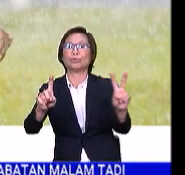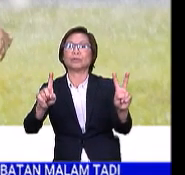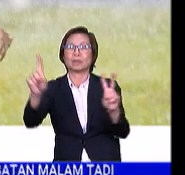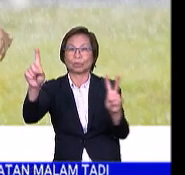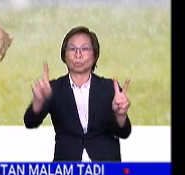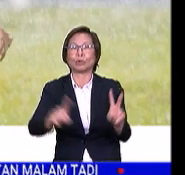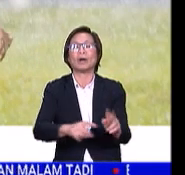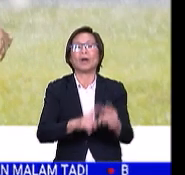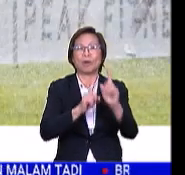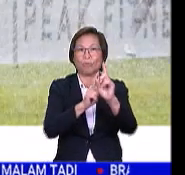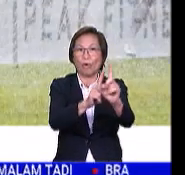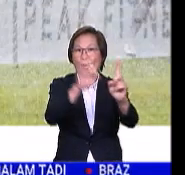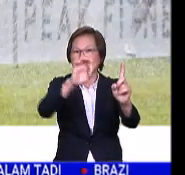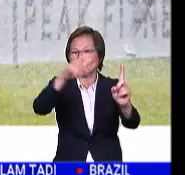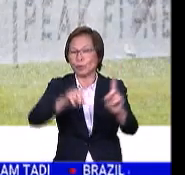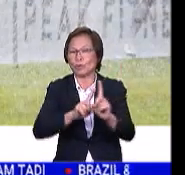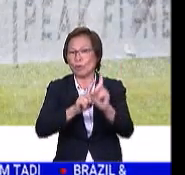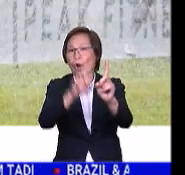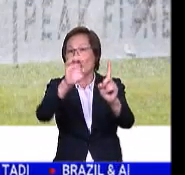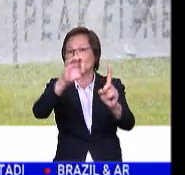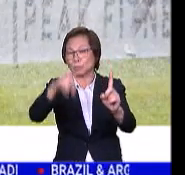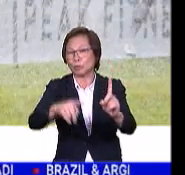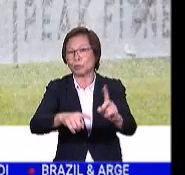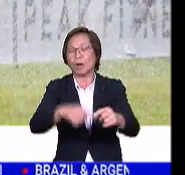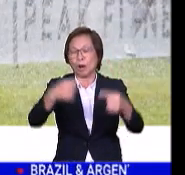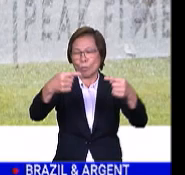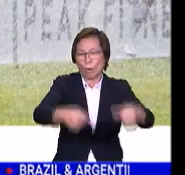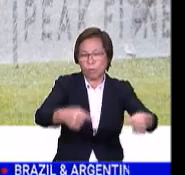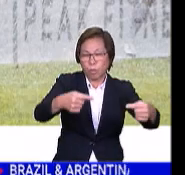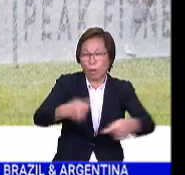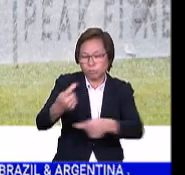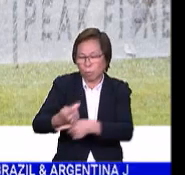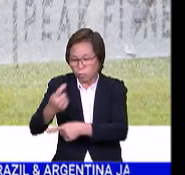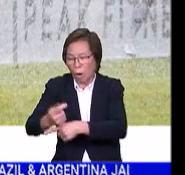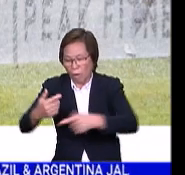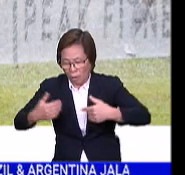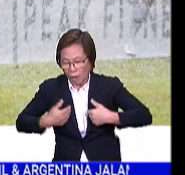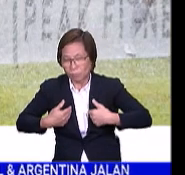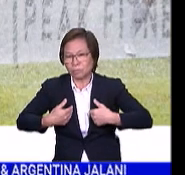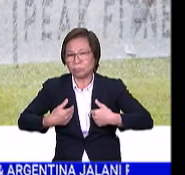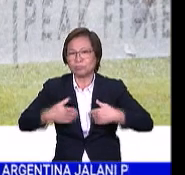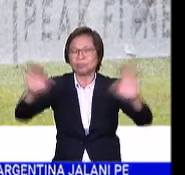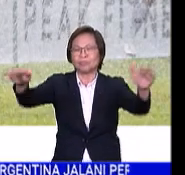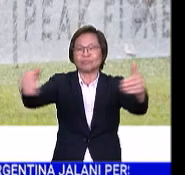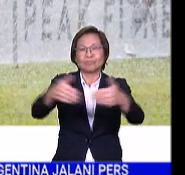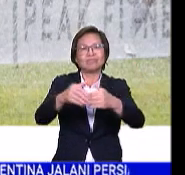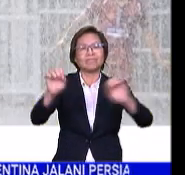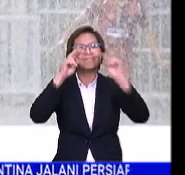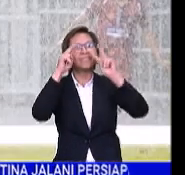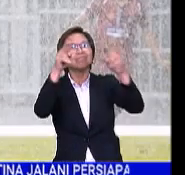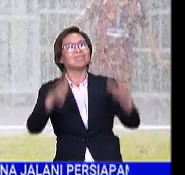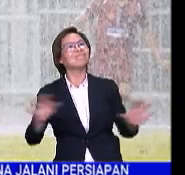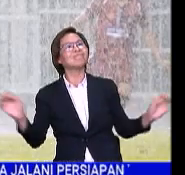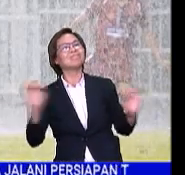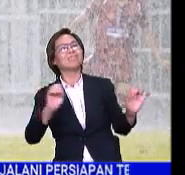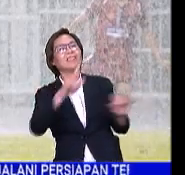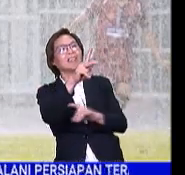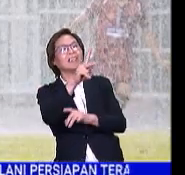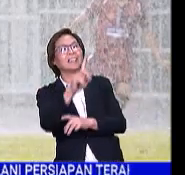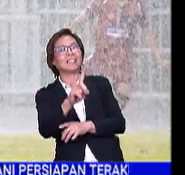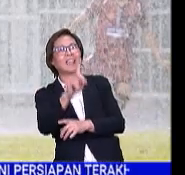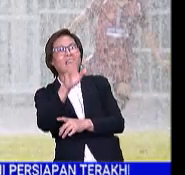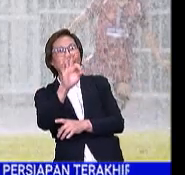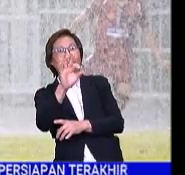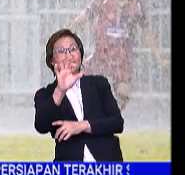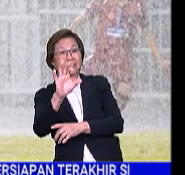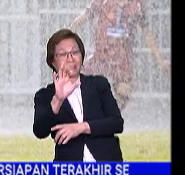shopee yang dikeluarkan kerajaan sirip lawan latihan tersebut diadakan secara tertutup tanpa penonton ke diisi akan